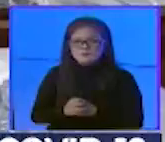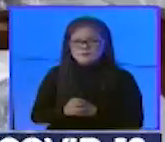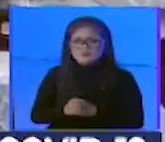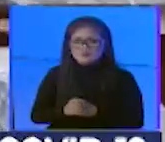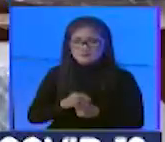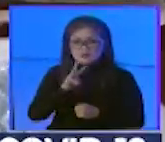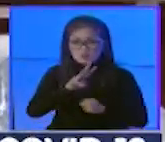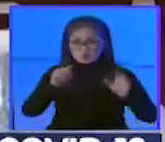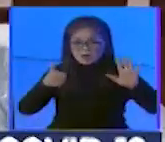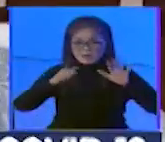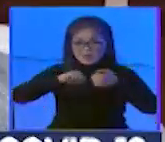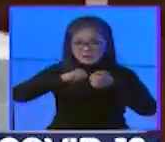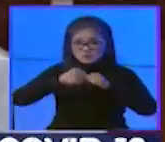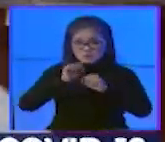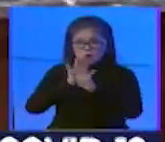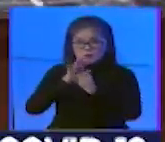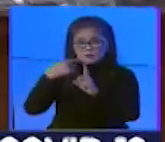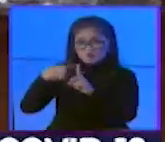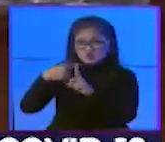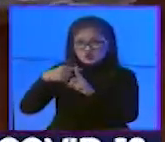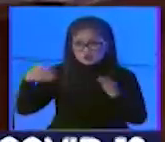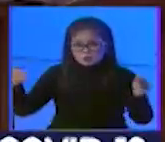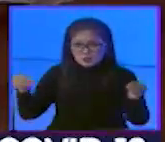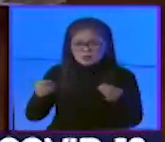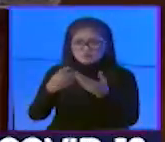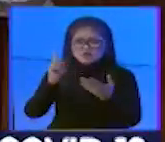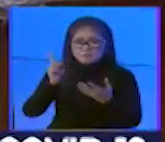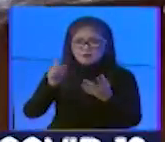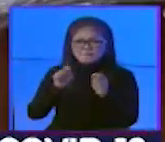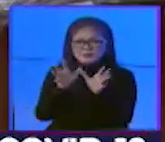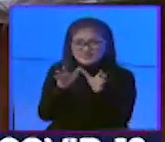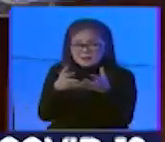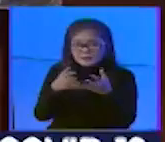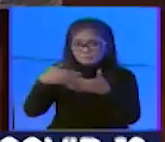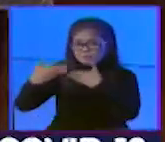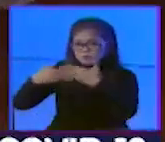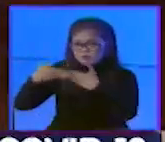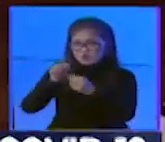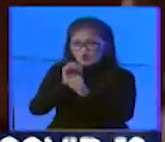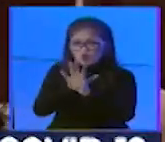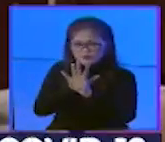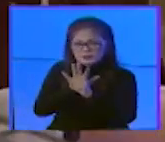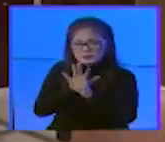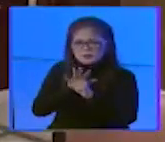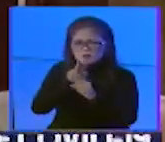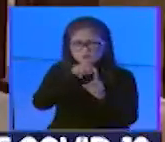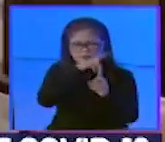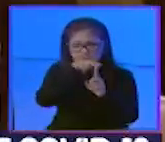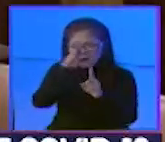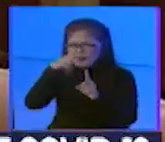Ke-36 kasus positif COVID-19 ini terdeteksi setelah tim penanggulangan COVID-19 Kabupaten Pemalang melakukan tracing kepada 1.300